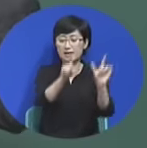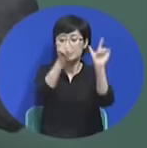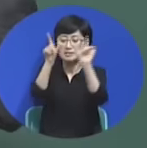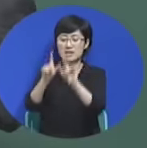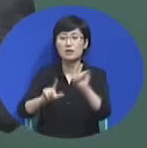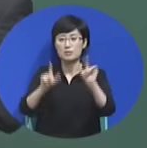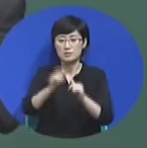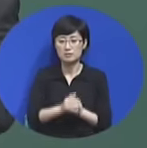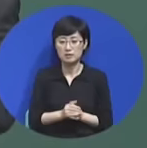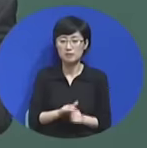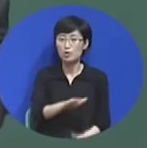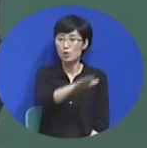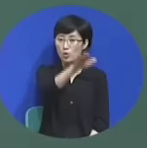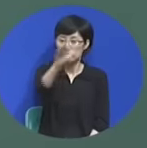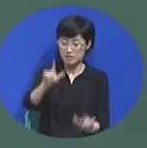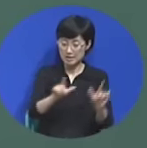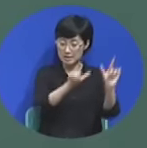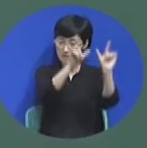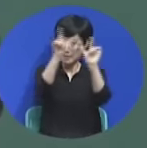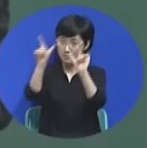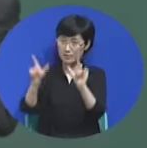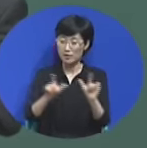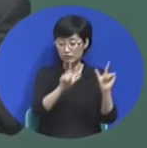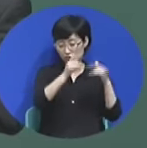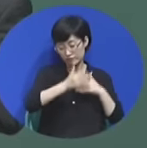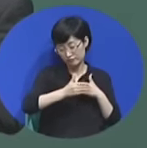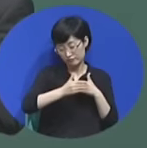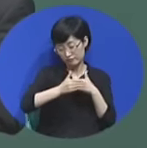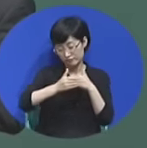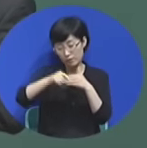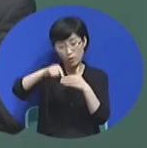자꾸만 성령의 기운이 막 나에게 임해요.